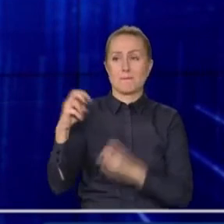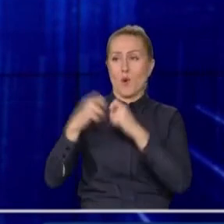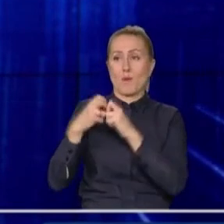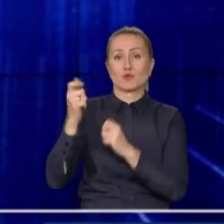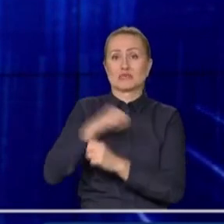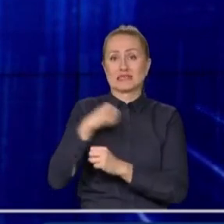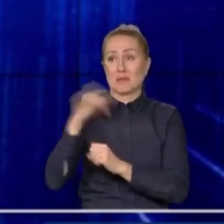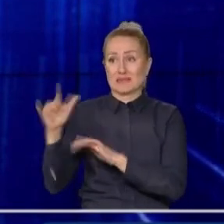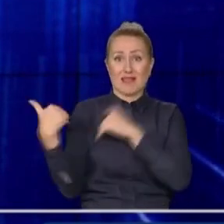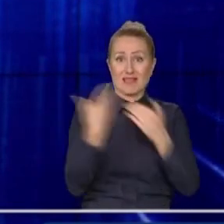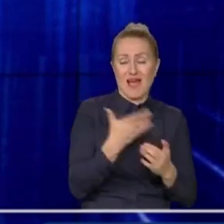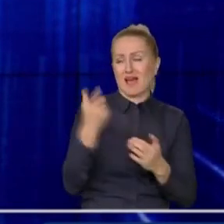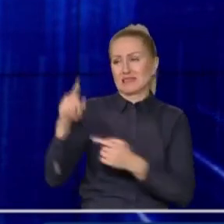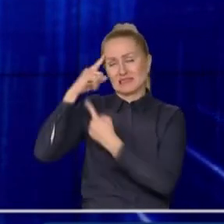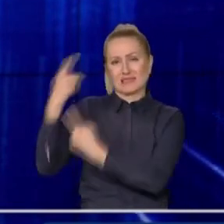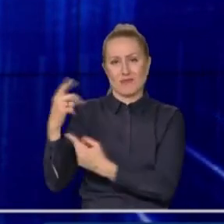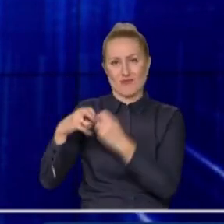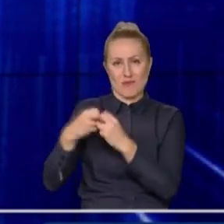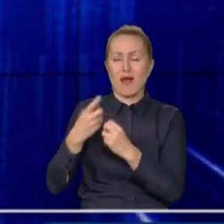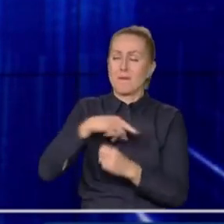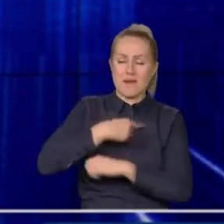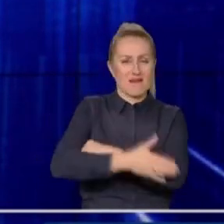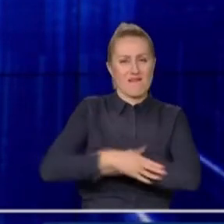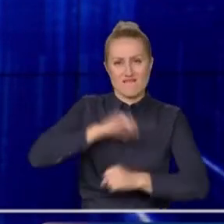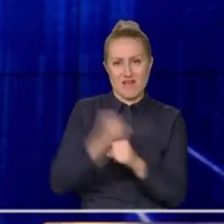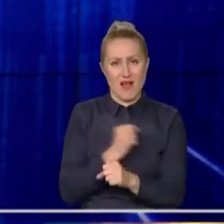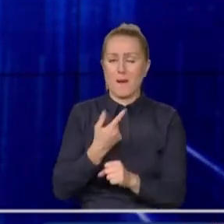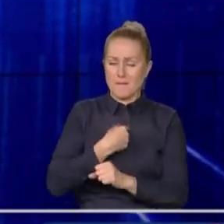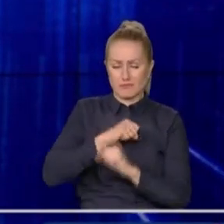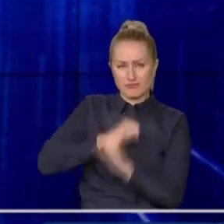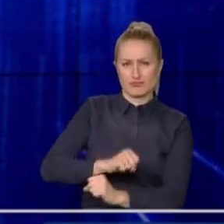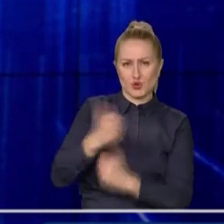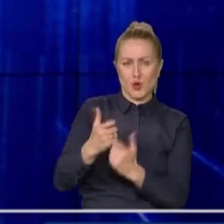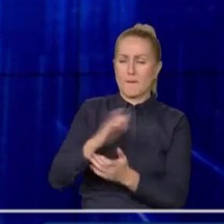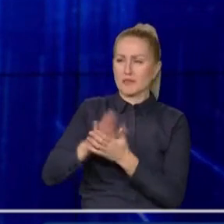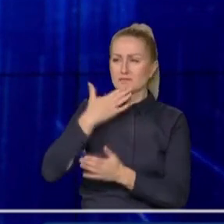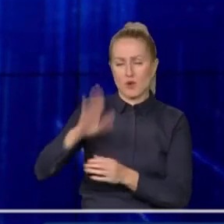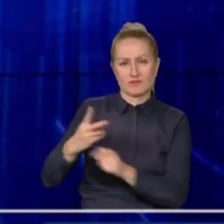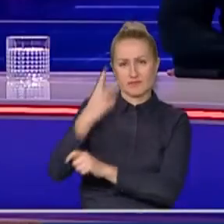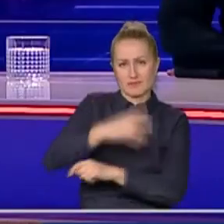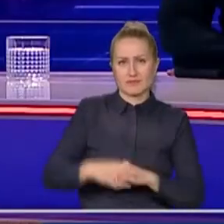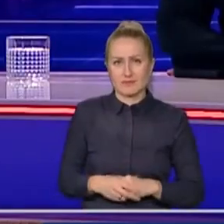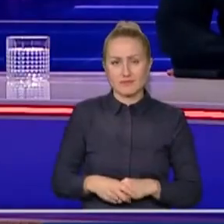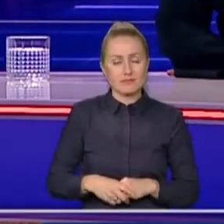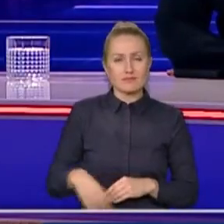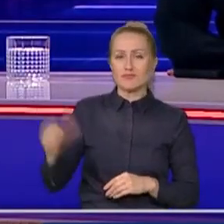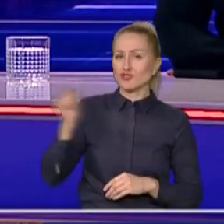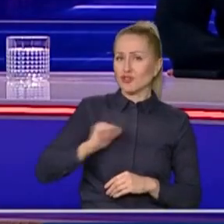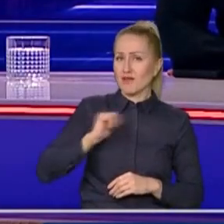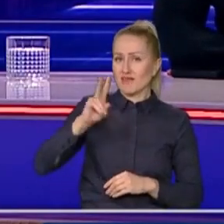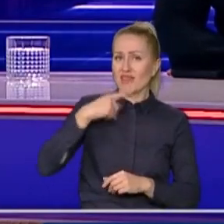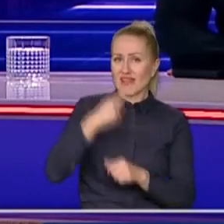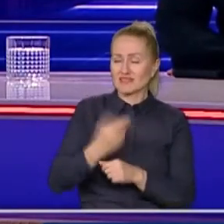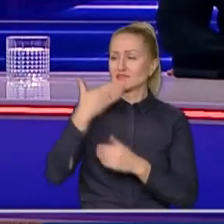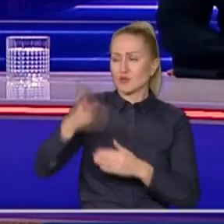nam chce stworzyć. Nasza granica będzie twarda. Zachowamy jej integralność i suwerenność. Czekamy zatem na decyzję. Dziękuję